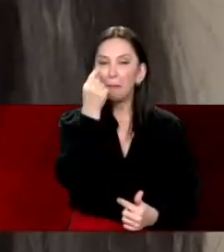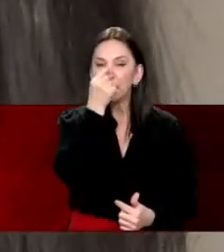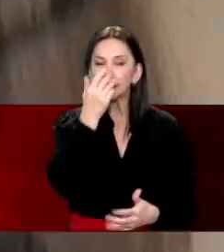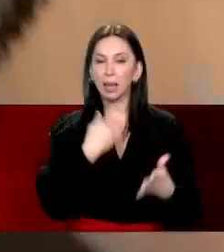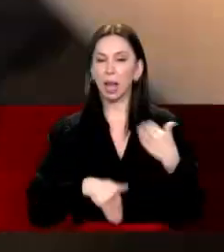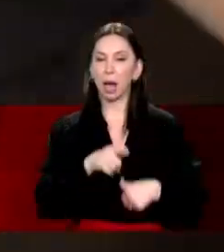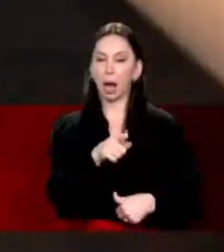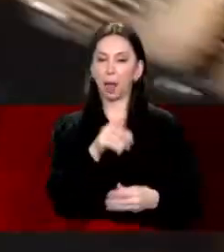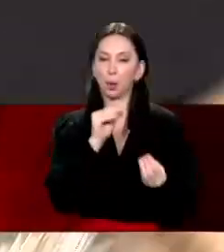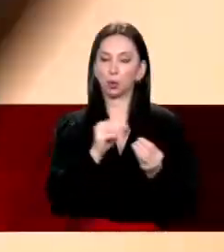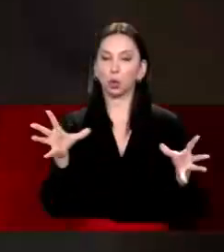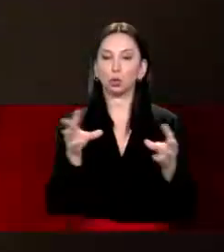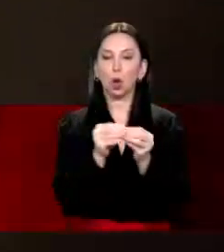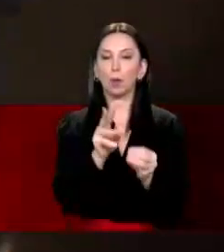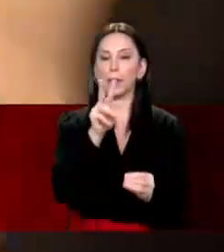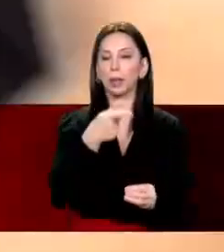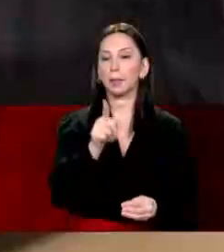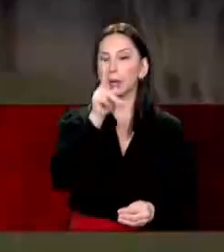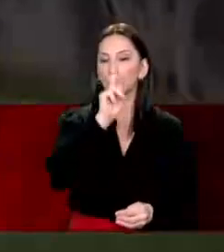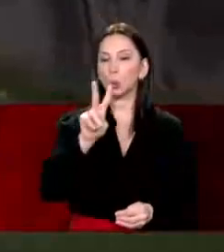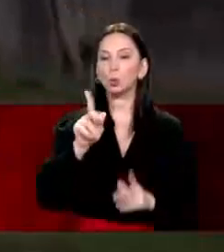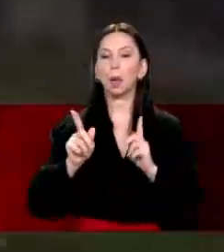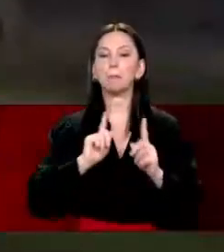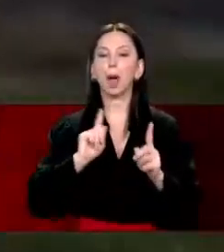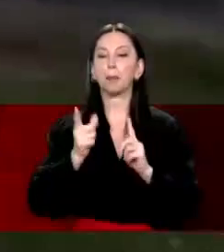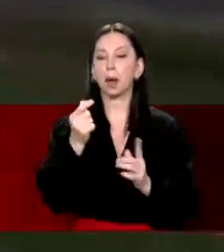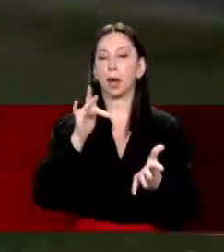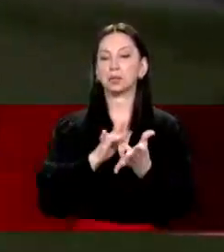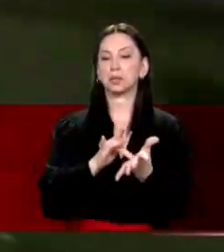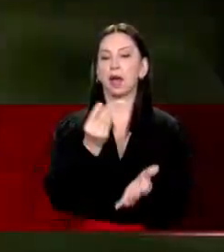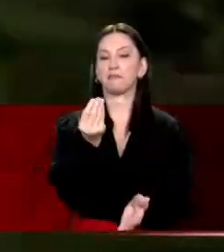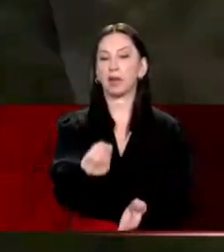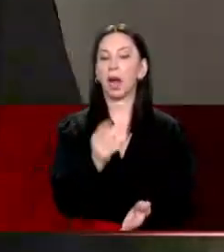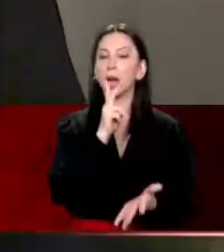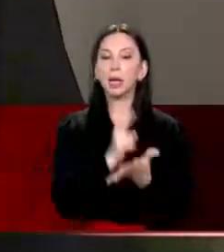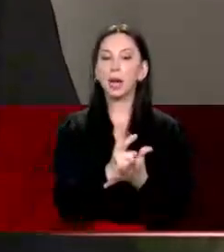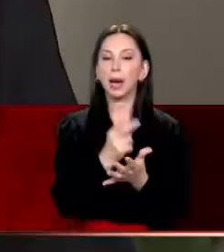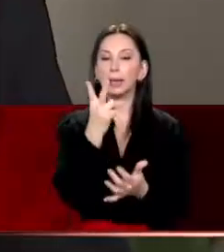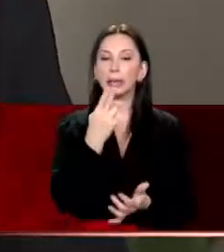yaralama suçundan toplam 7200 lira adli para cezasına çarptırıldı.